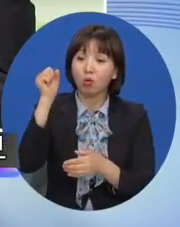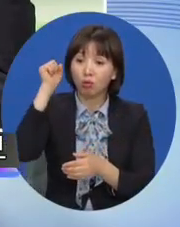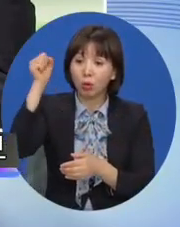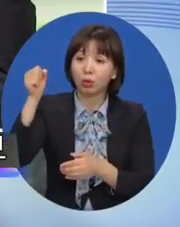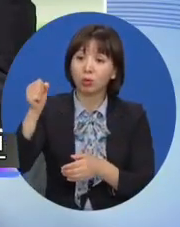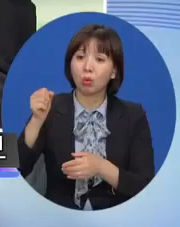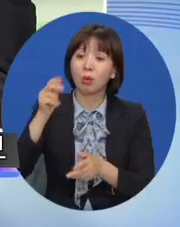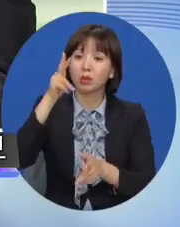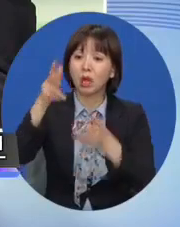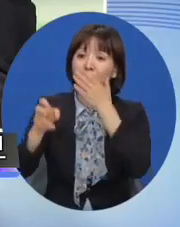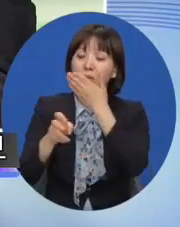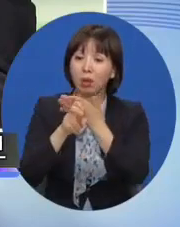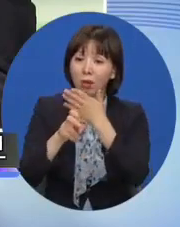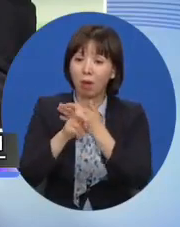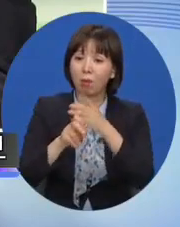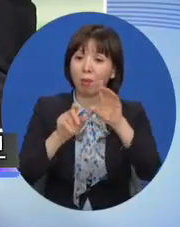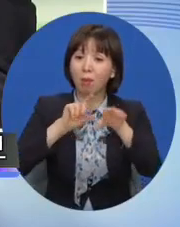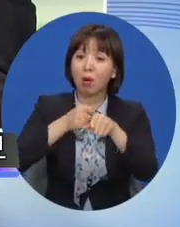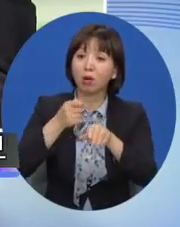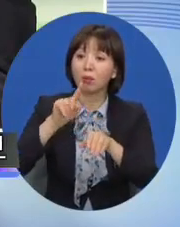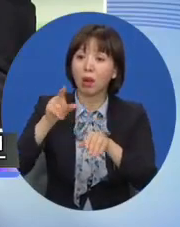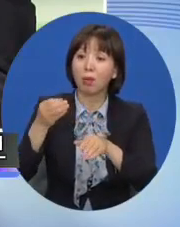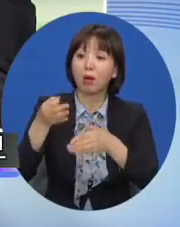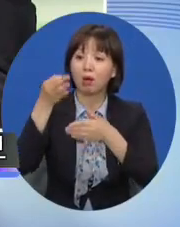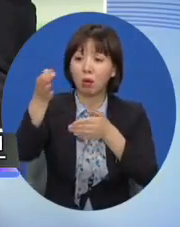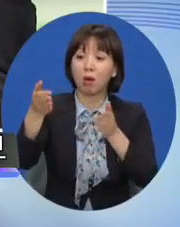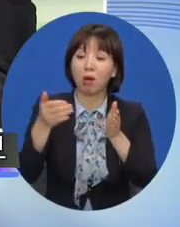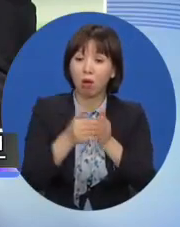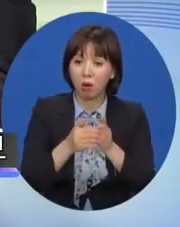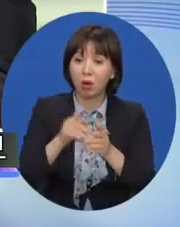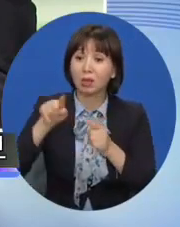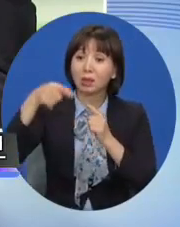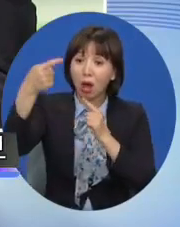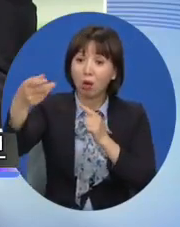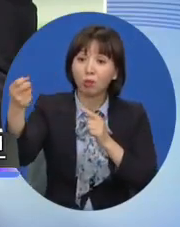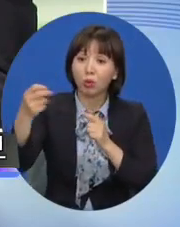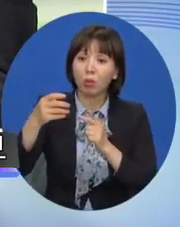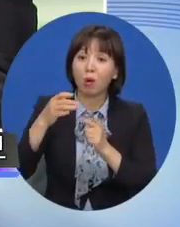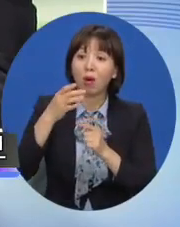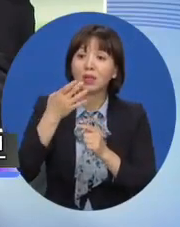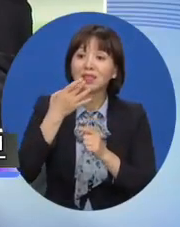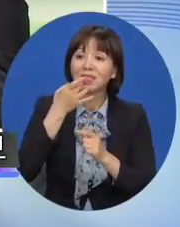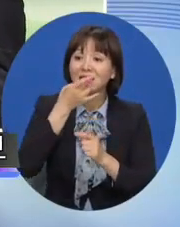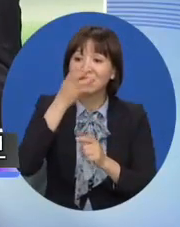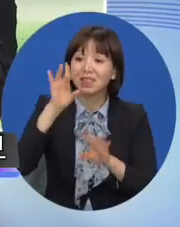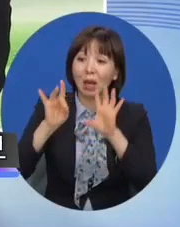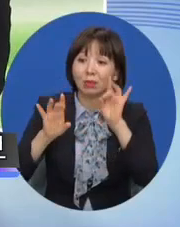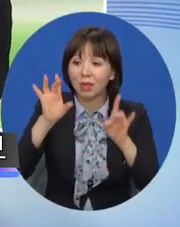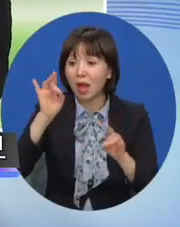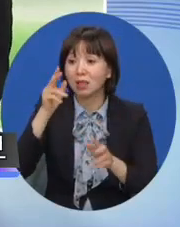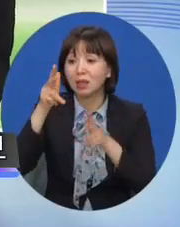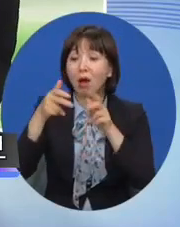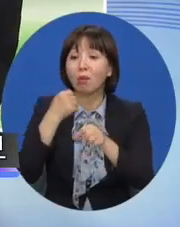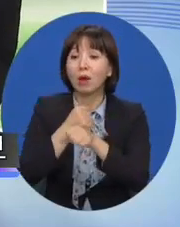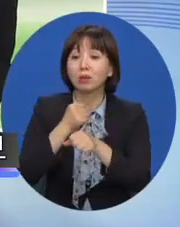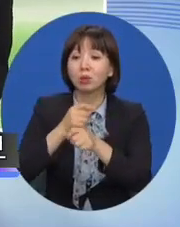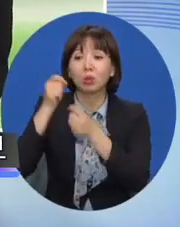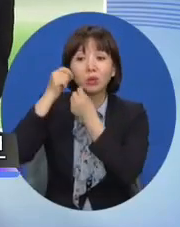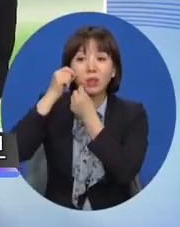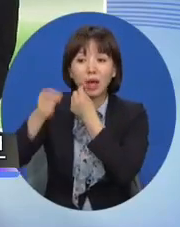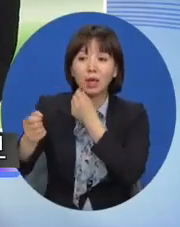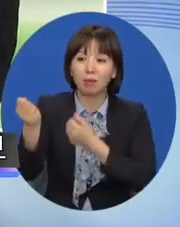100만을 벌금을 물었고, 그 다음에도 또 찹쌀 사업에 그 사기를